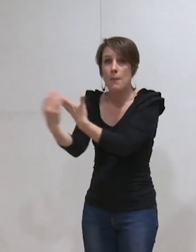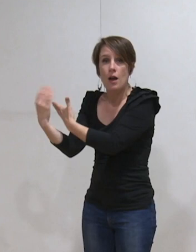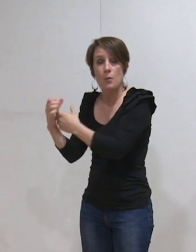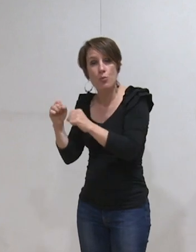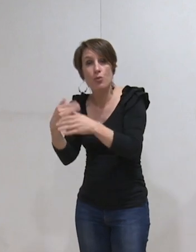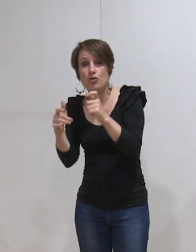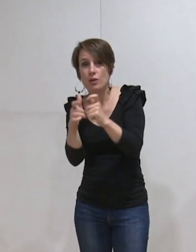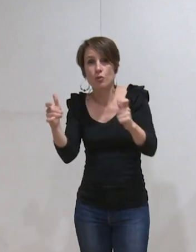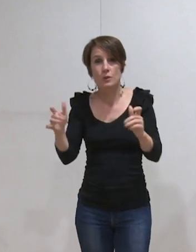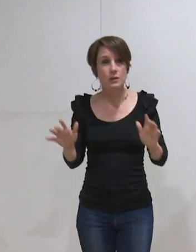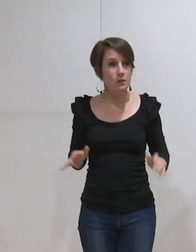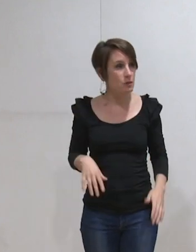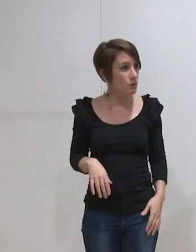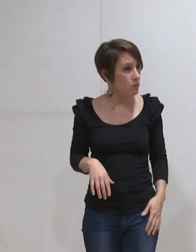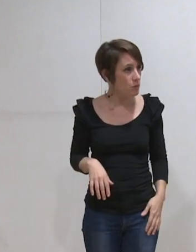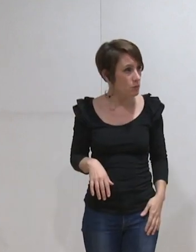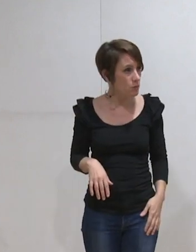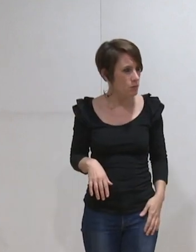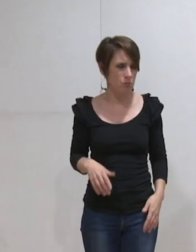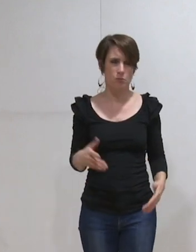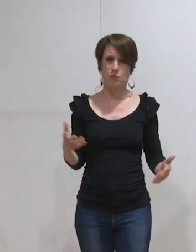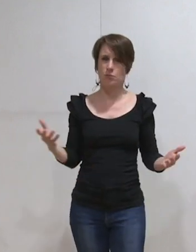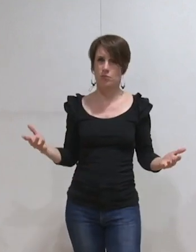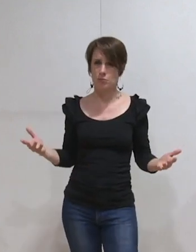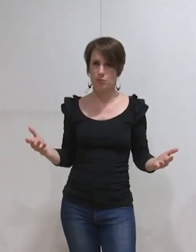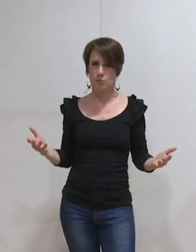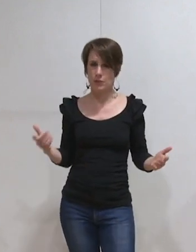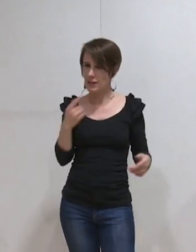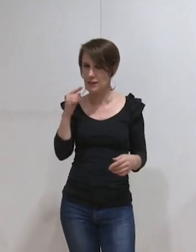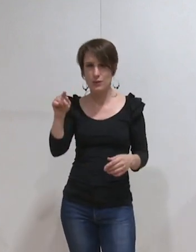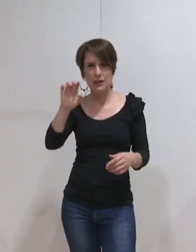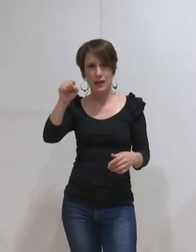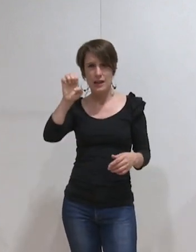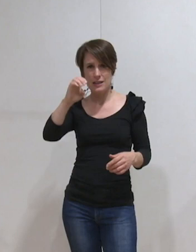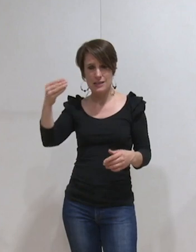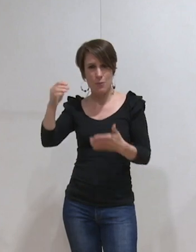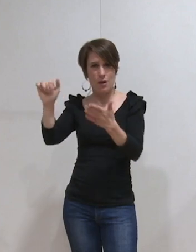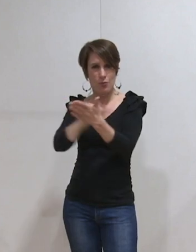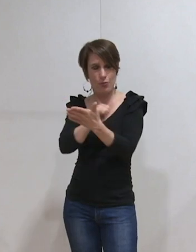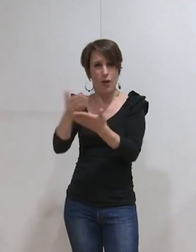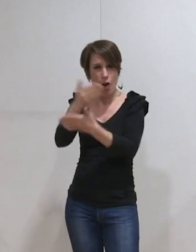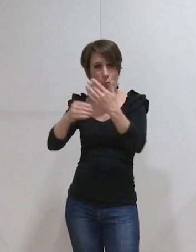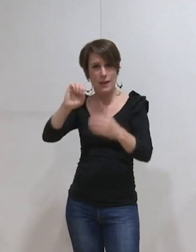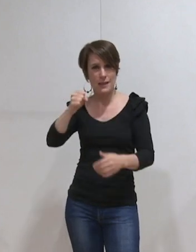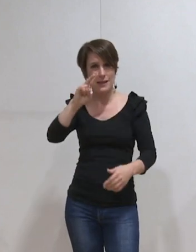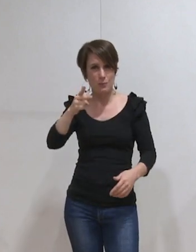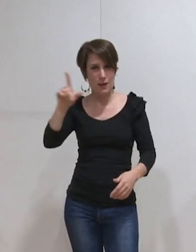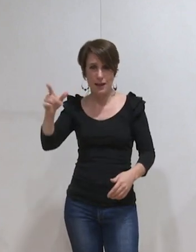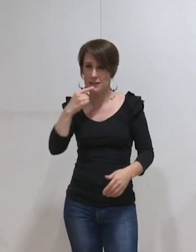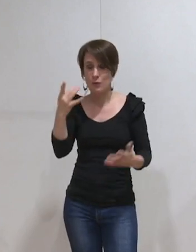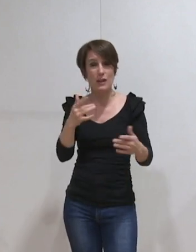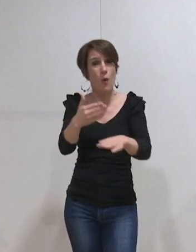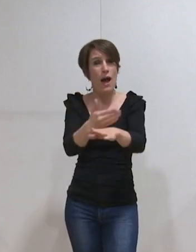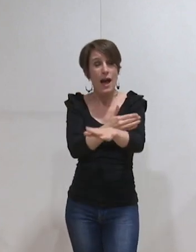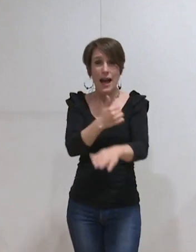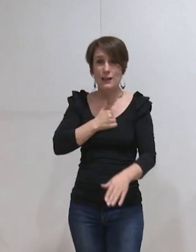société qu'est-ce que signifie la transformation de la SEM en SPL c'est que tous les actionnaires privés sortent et